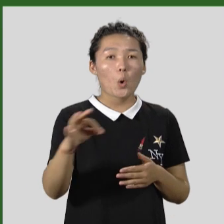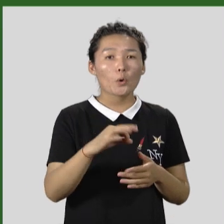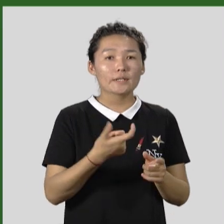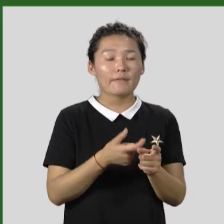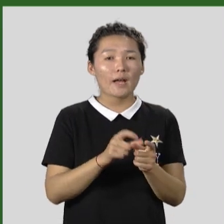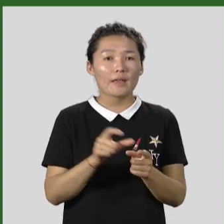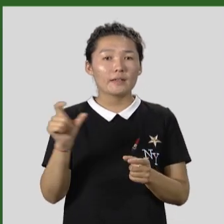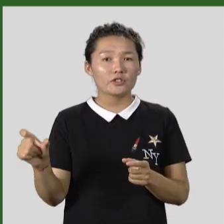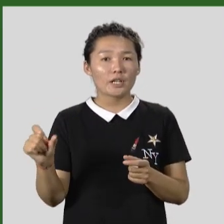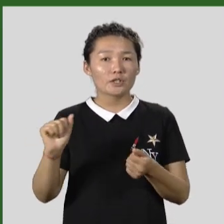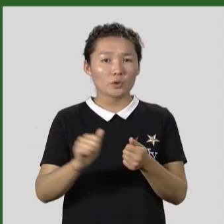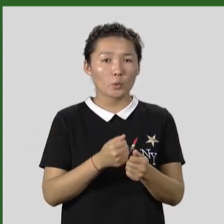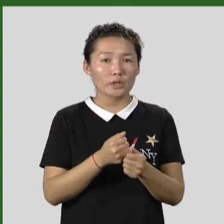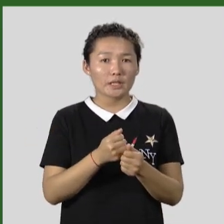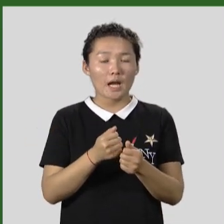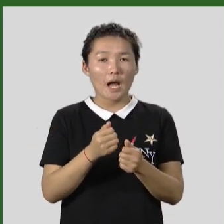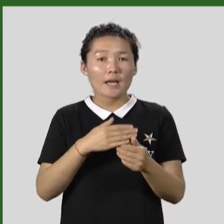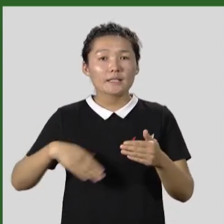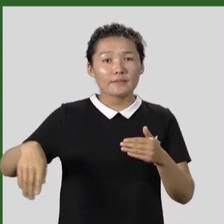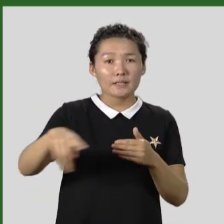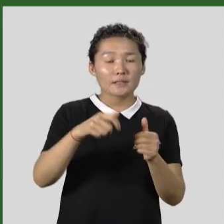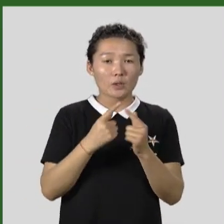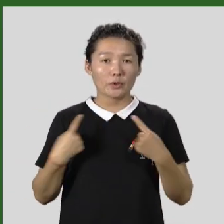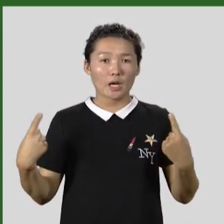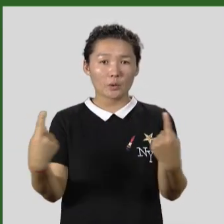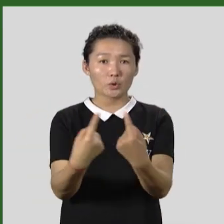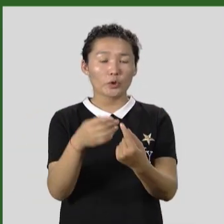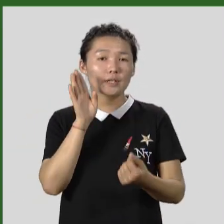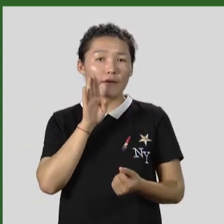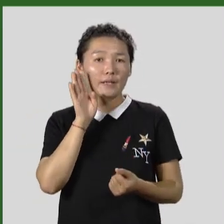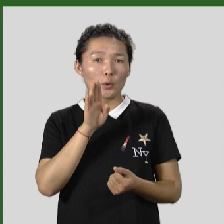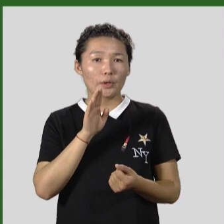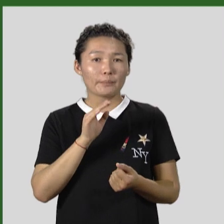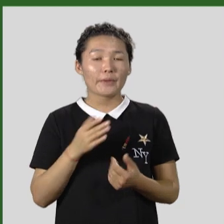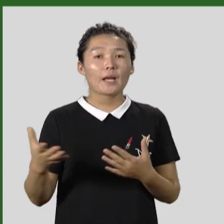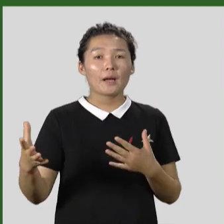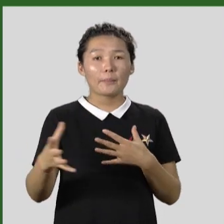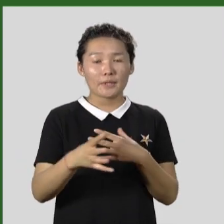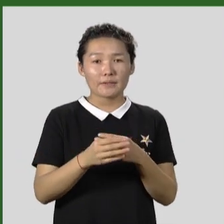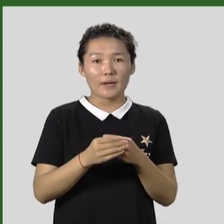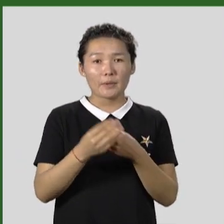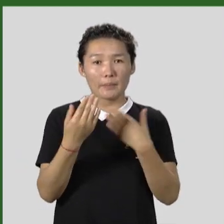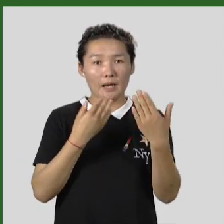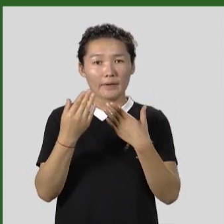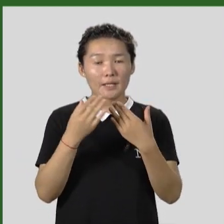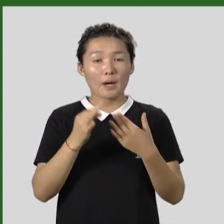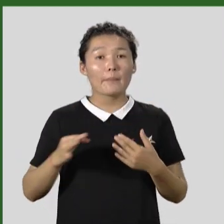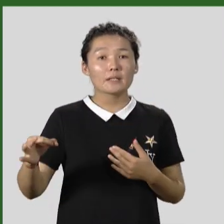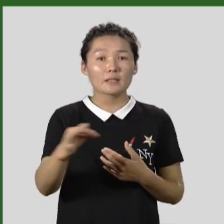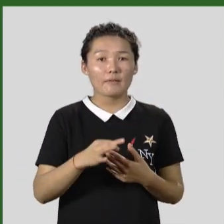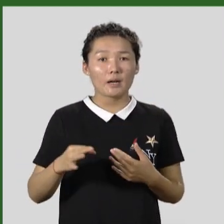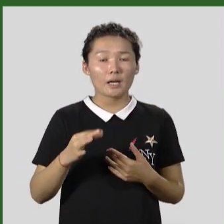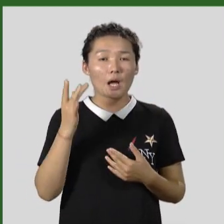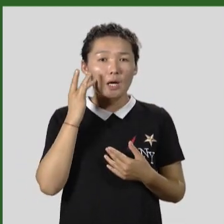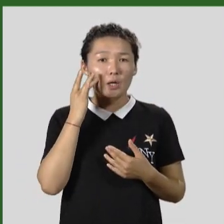суши, со всех сторон окруженная водой. Мы с вами поговорим об островах, расположенных в морях